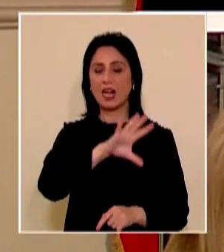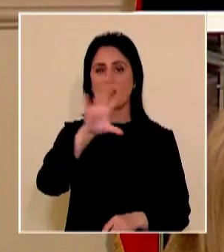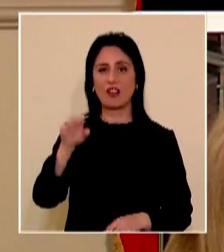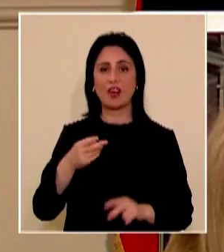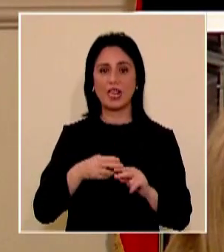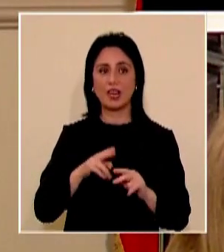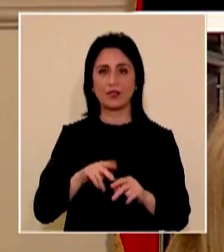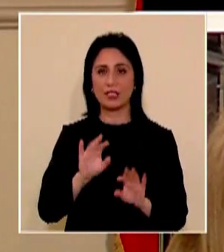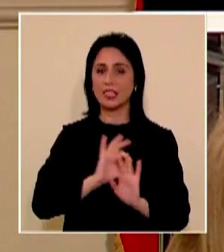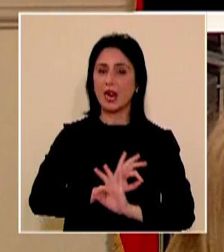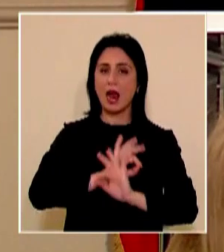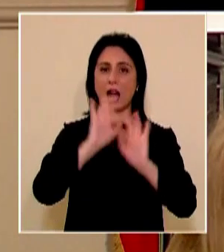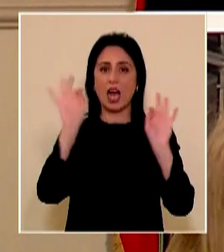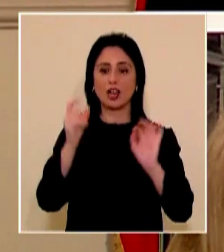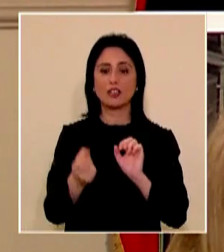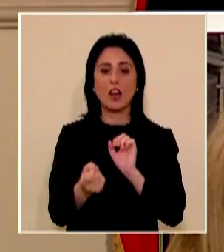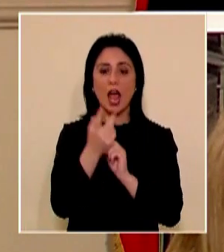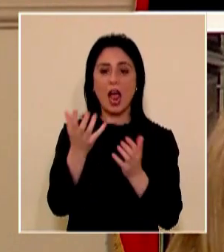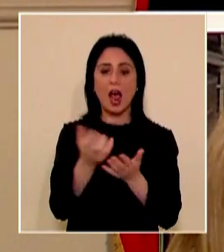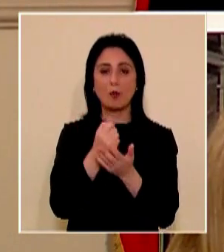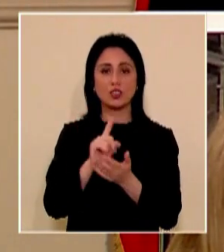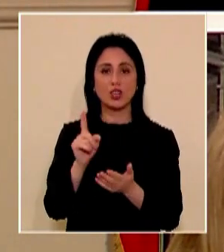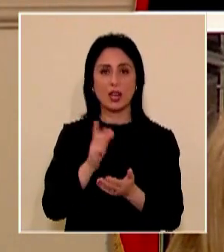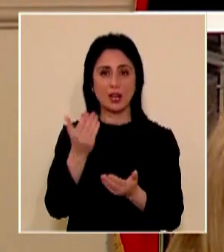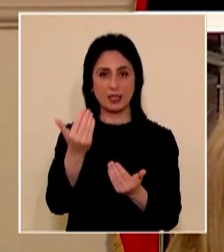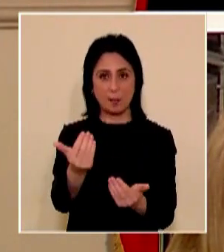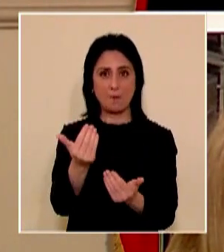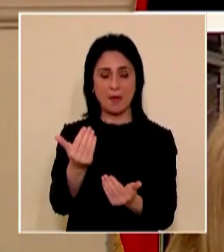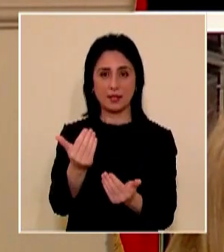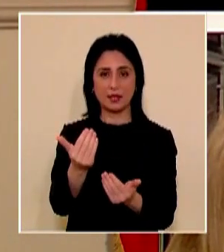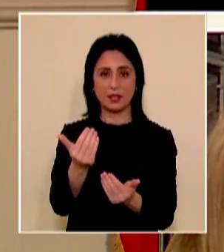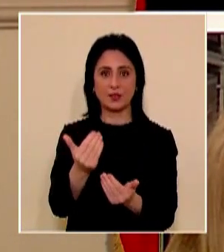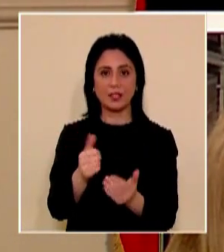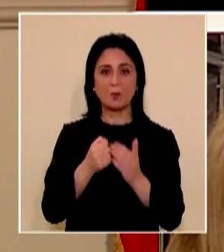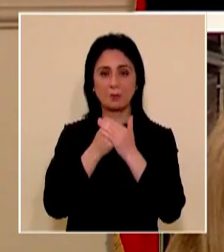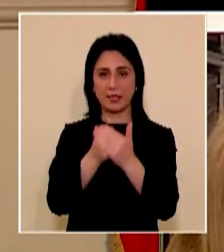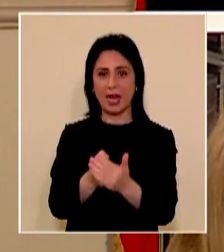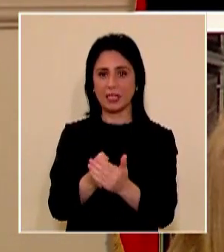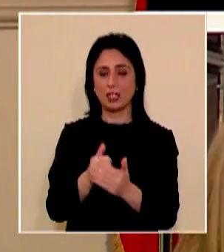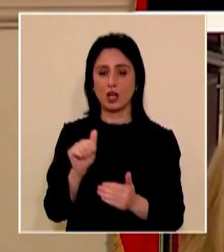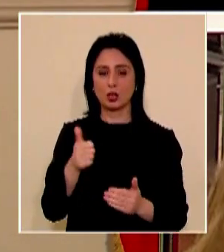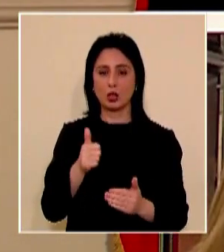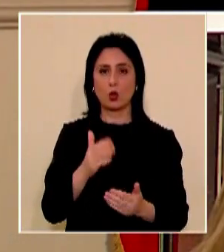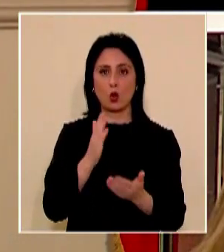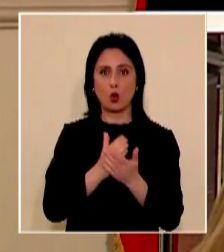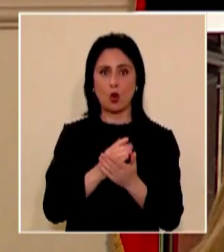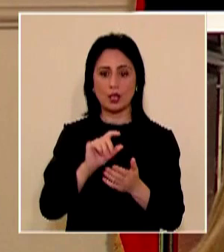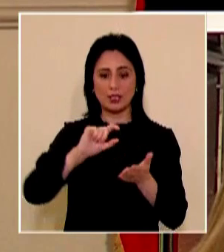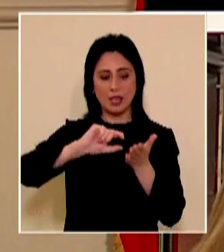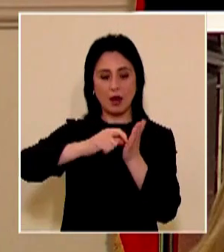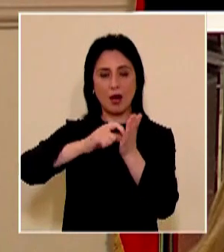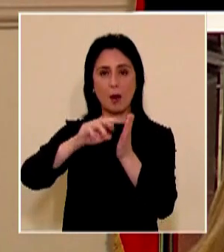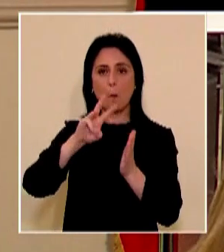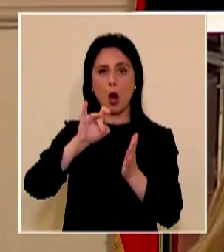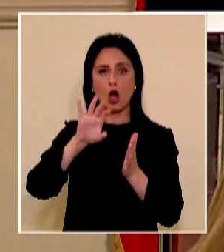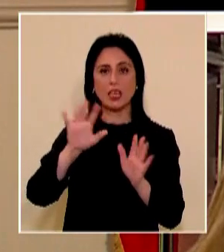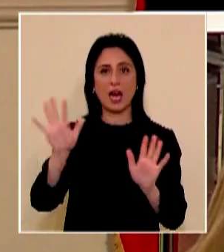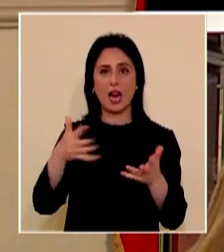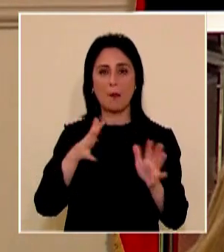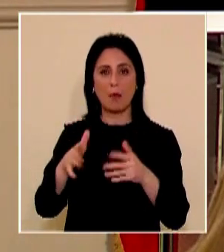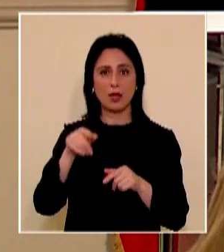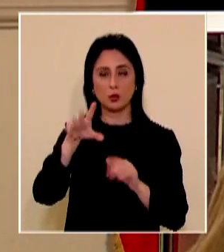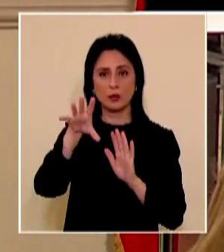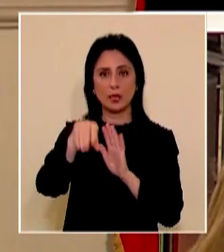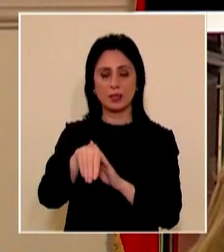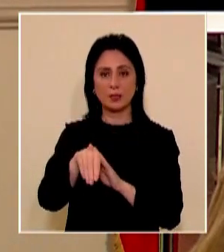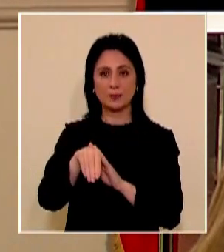wspaniałe artefakty, które są wydobywane, właśnie mozaiki w okolicach Batumi, czy właśnie te